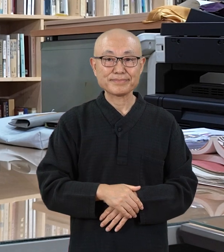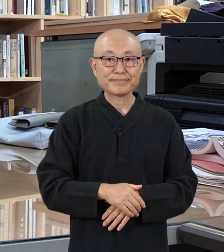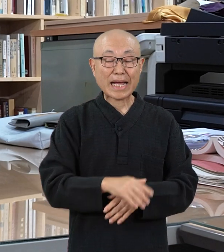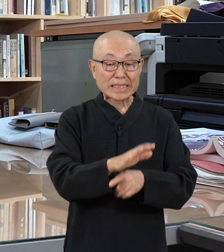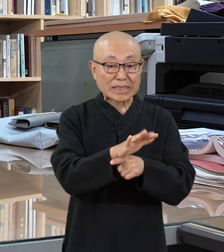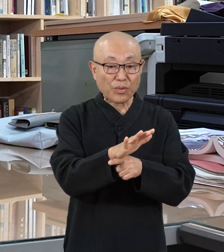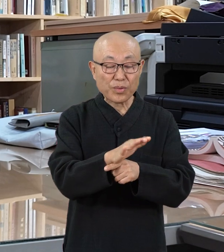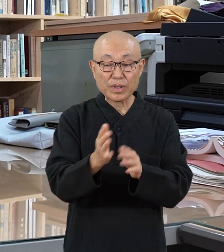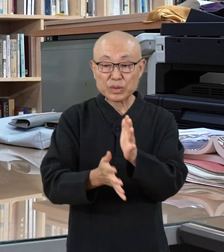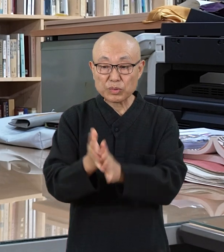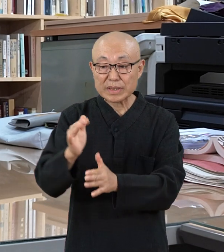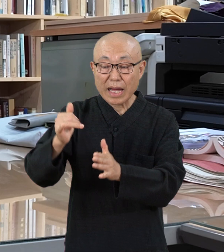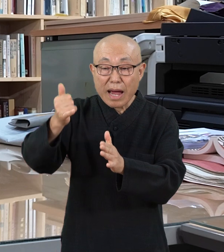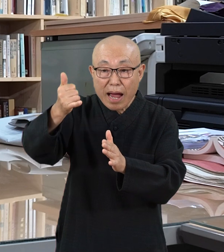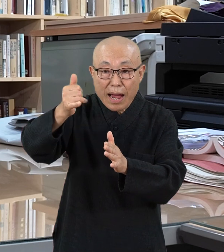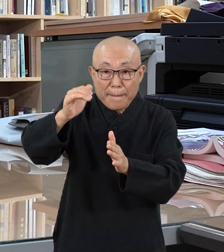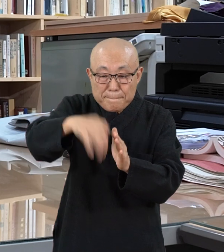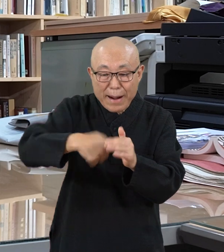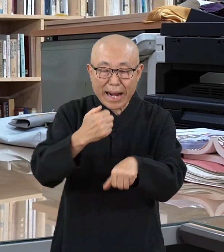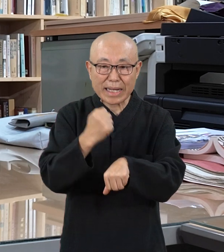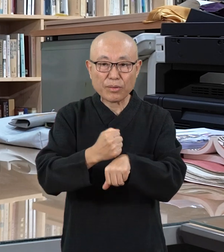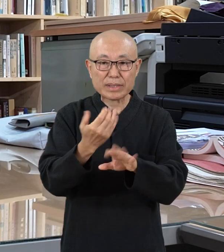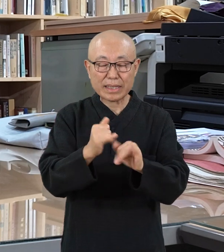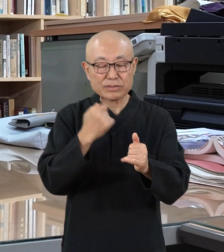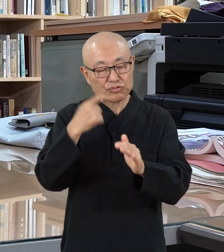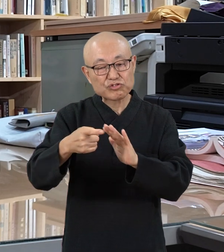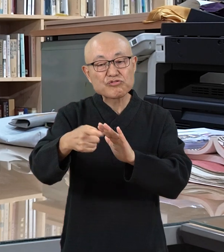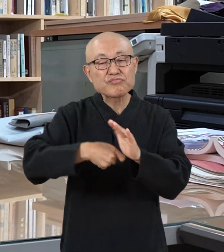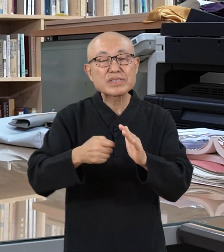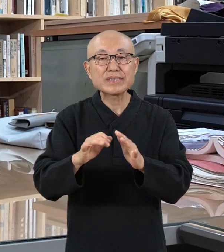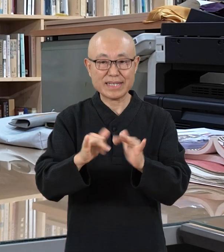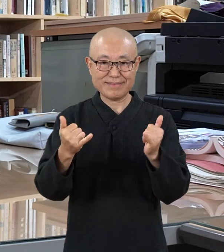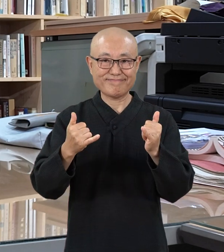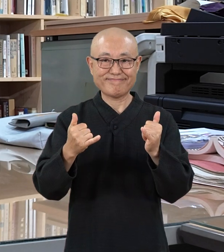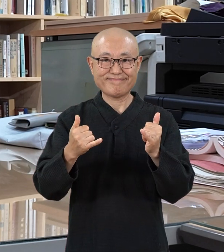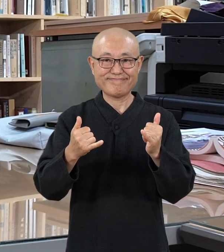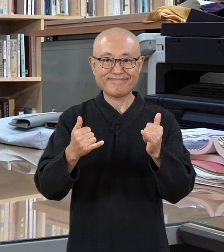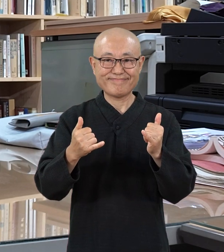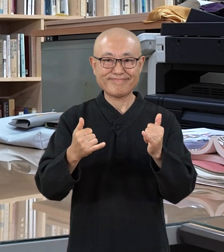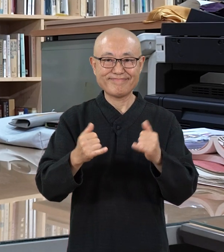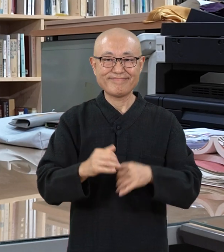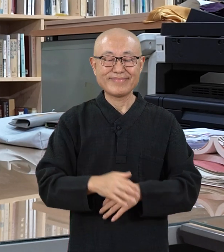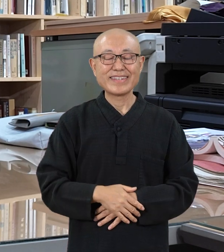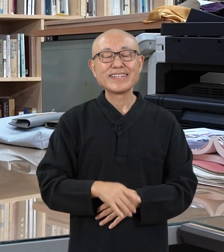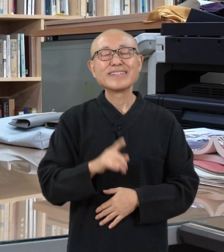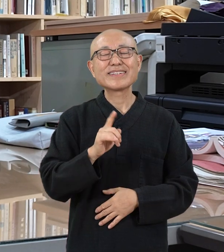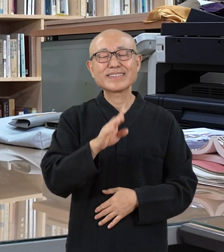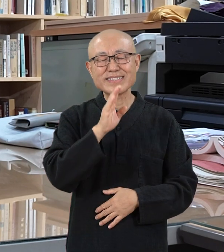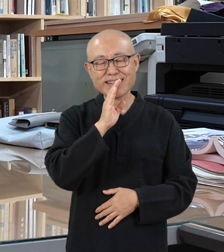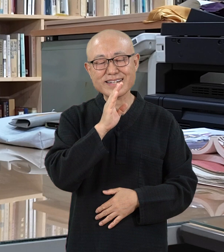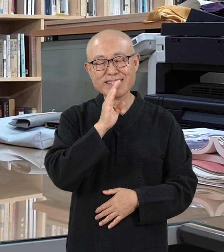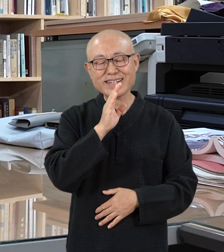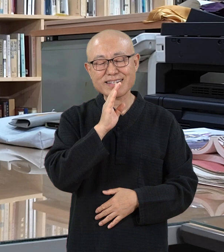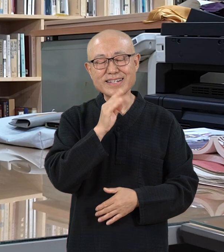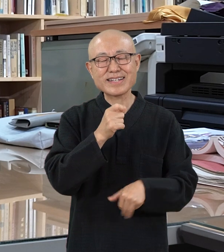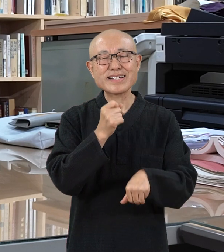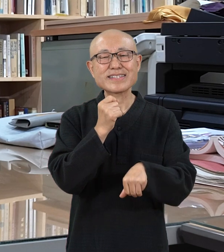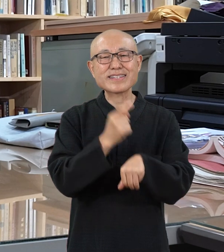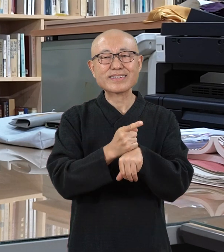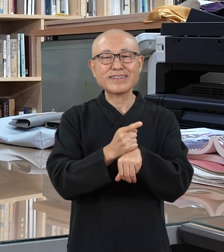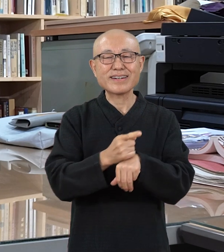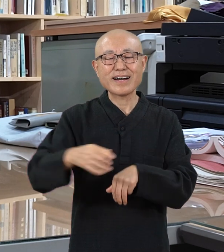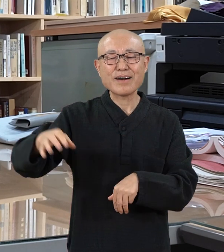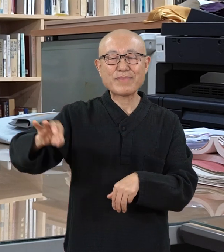파괴하고 마을이나 숲에서 남의 것을 훔치려는 생각뿐인 사람, 이것이 천한 것이다. 그래서